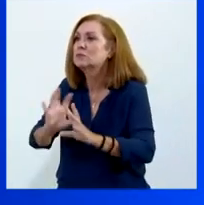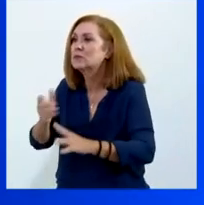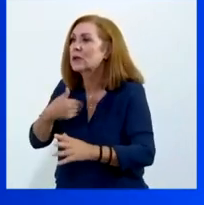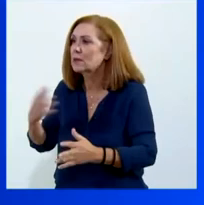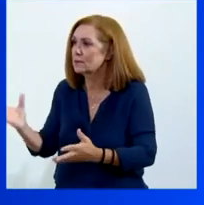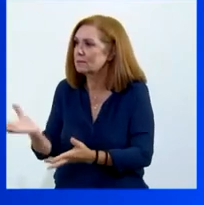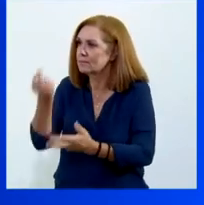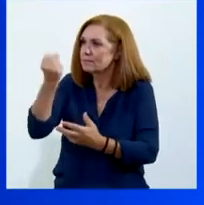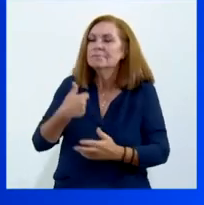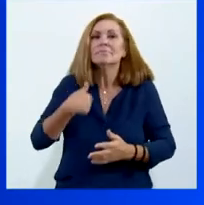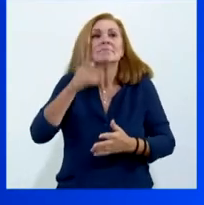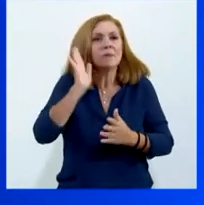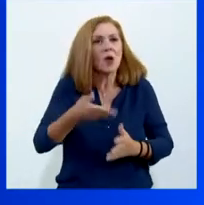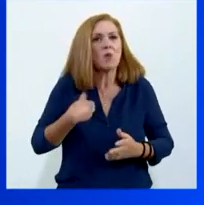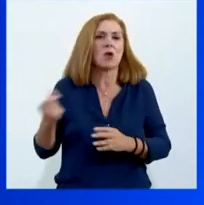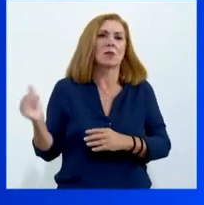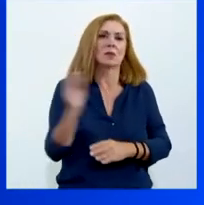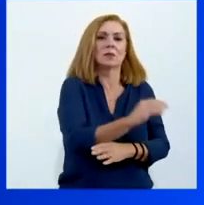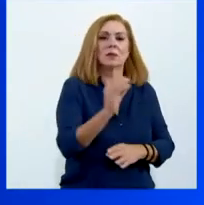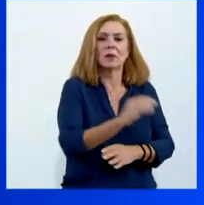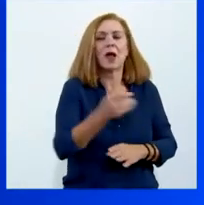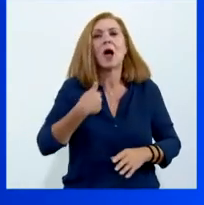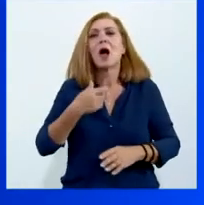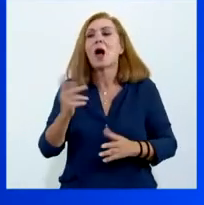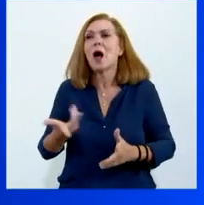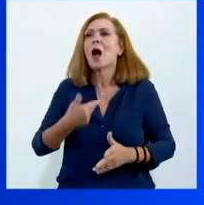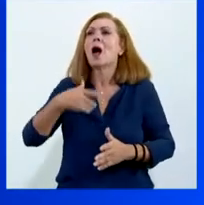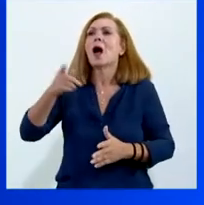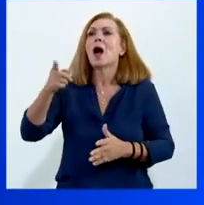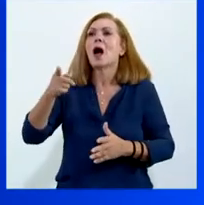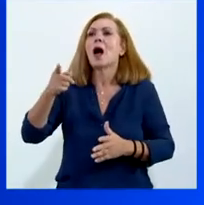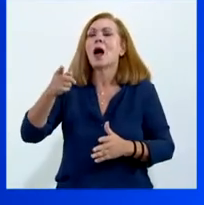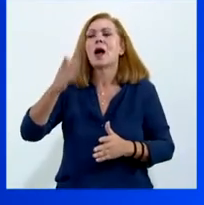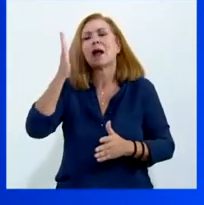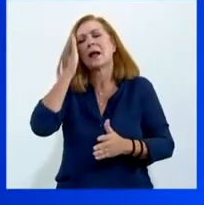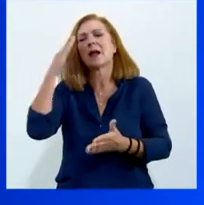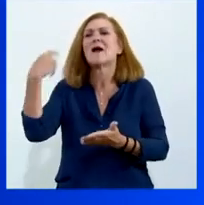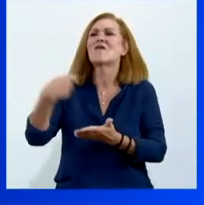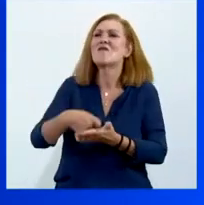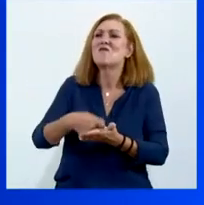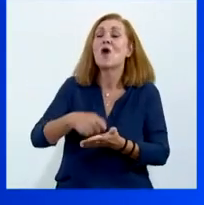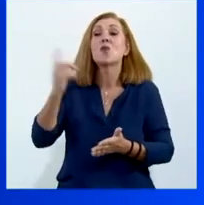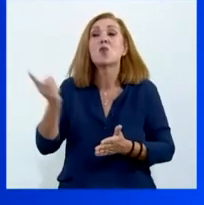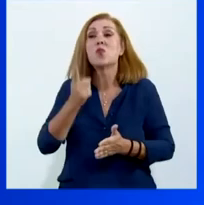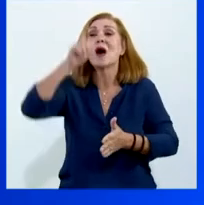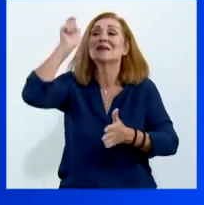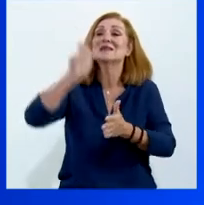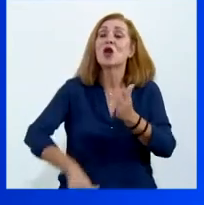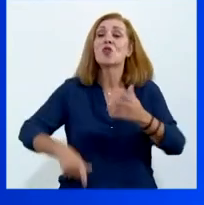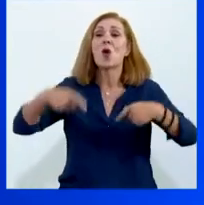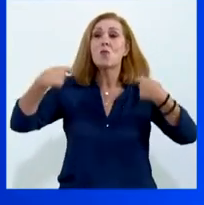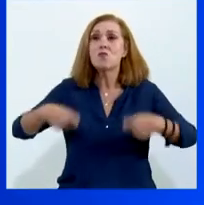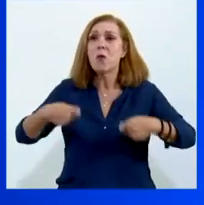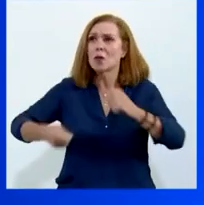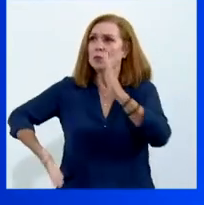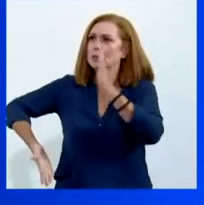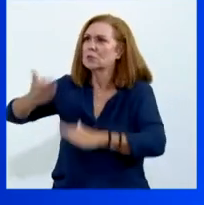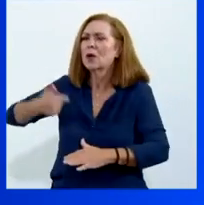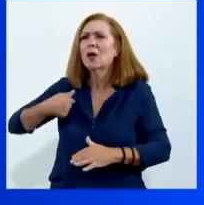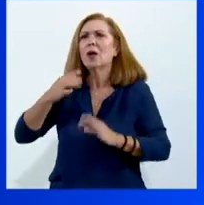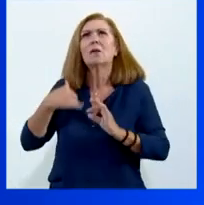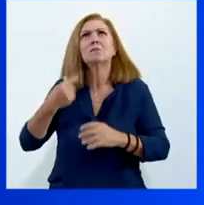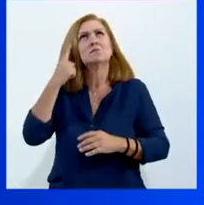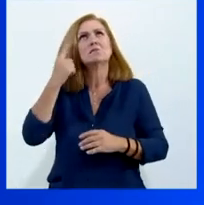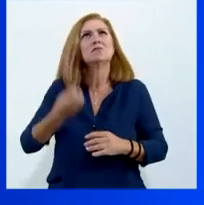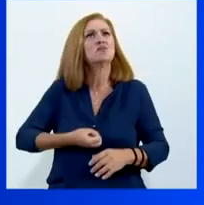επιλογή μας. Και θεωρώ λογική την επιλογή να αυξήσουμε το τέλος διαμονής, κυρίως στα ξενοδοχεία πολυτελείας, ένα τέλος